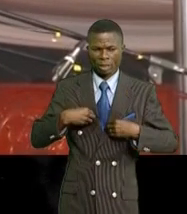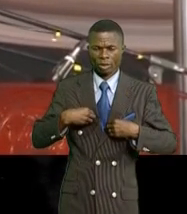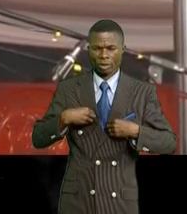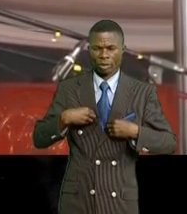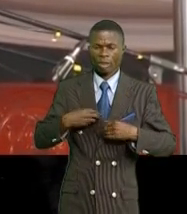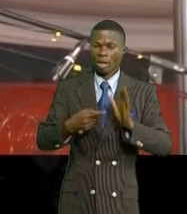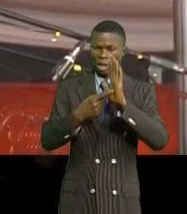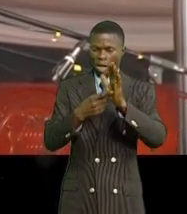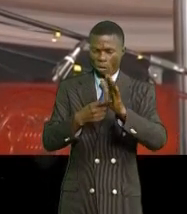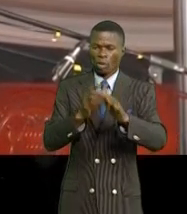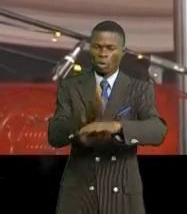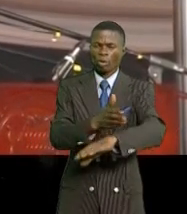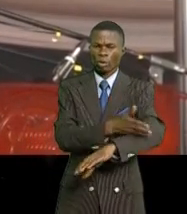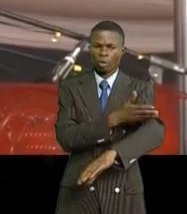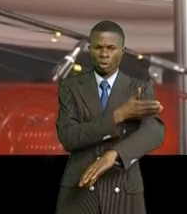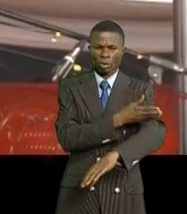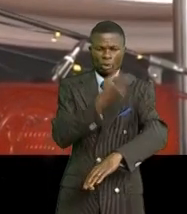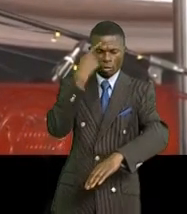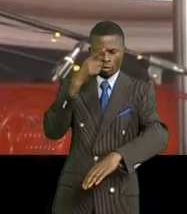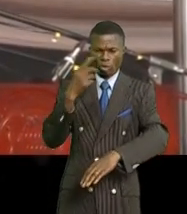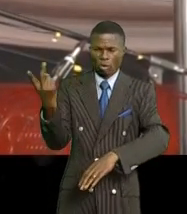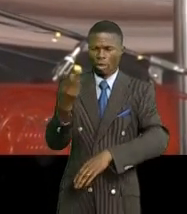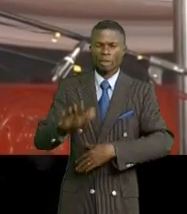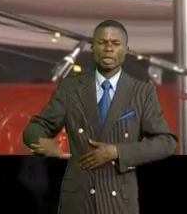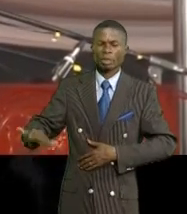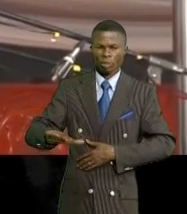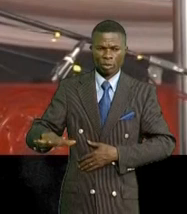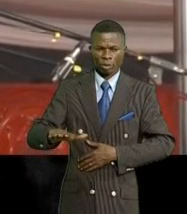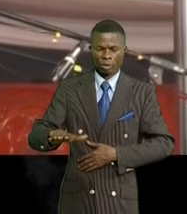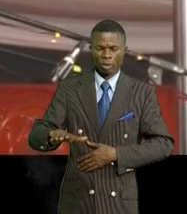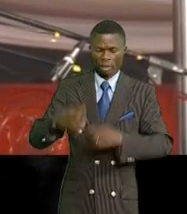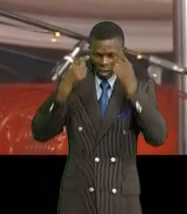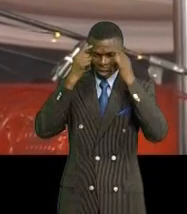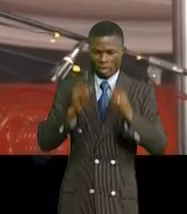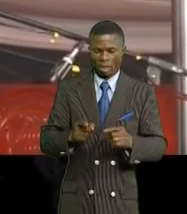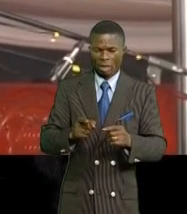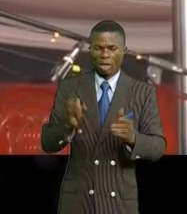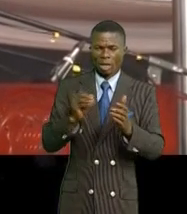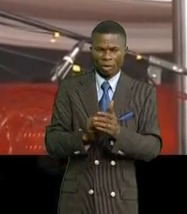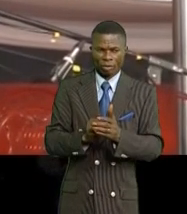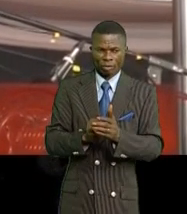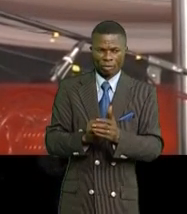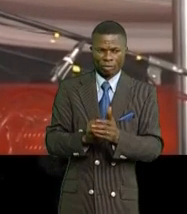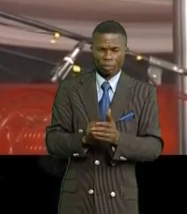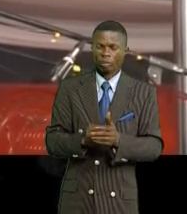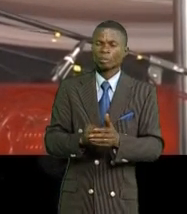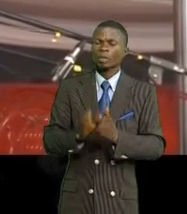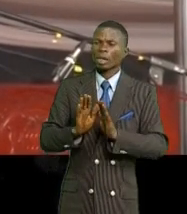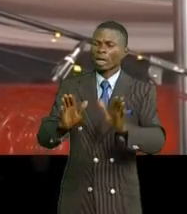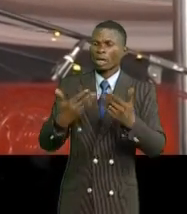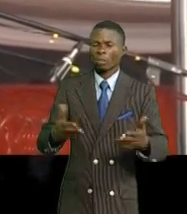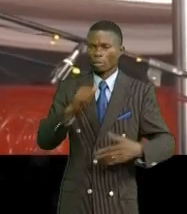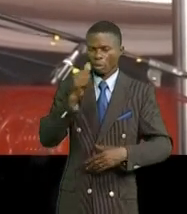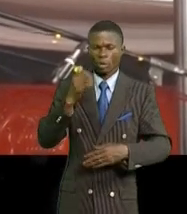un chemin reluisant pour les LECAF. Il a conclu, non sans laisser indifférent le public, que